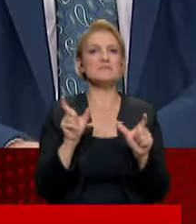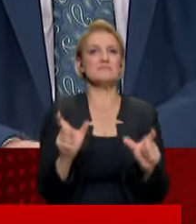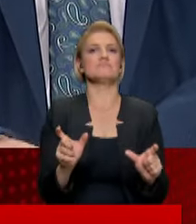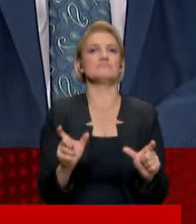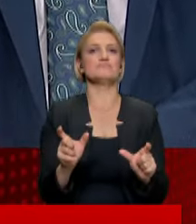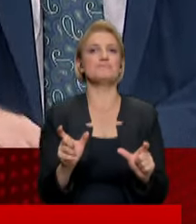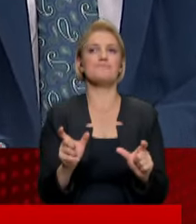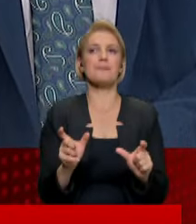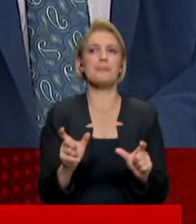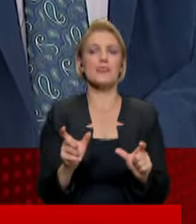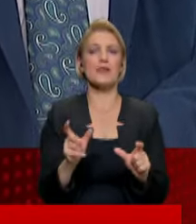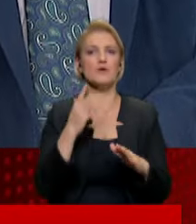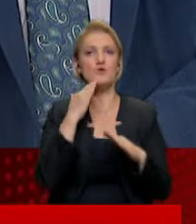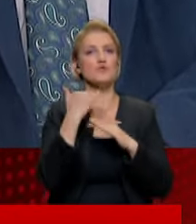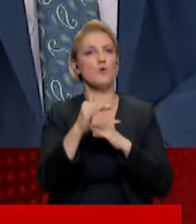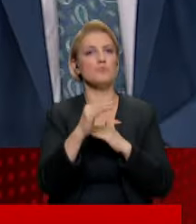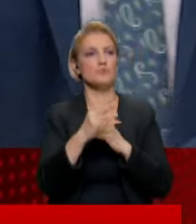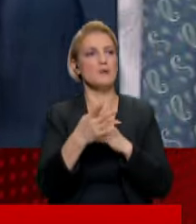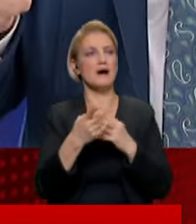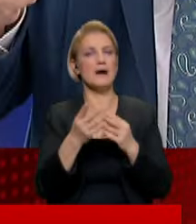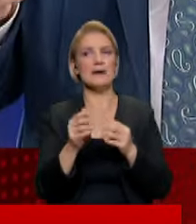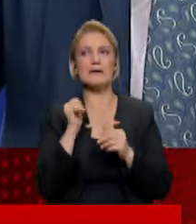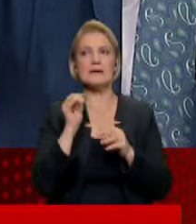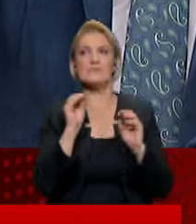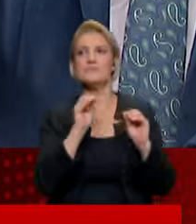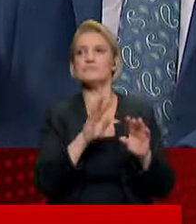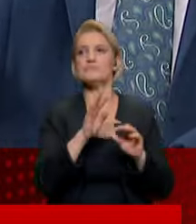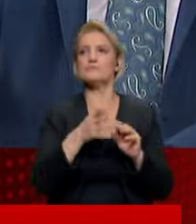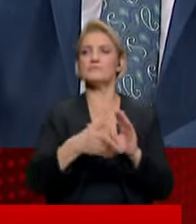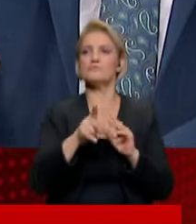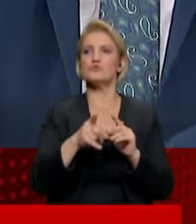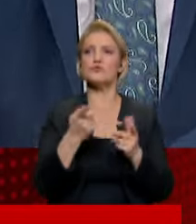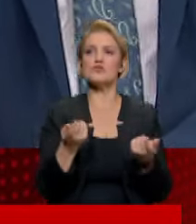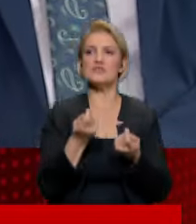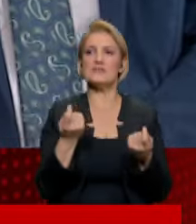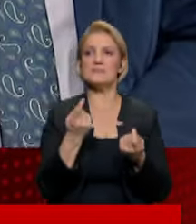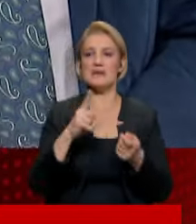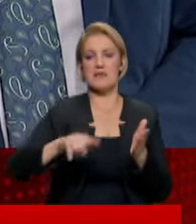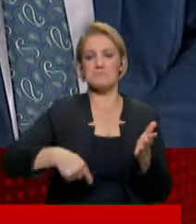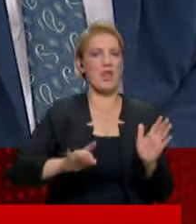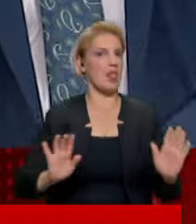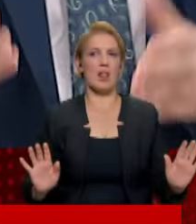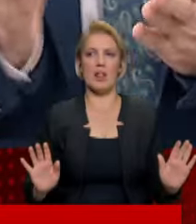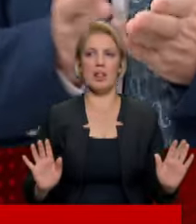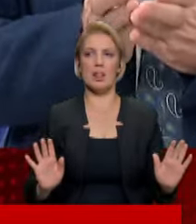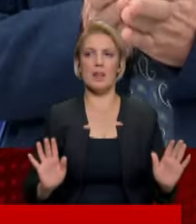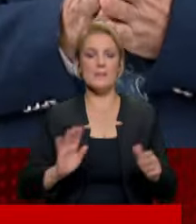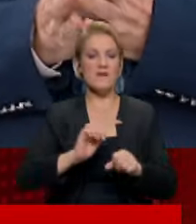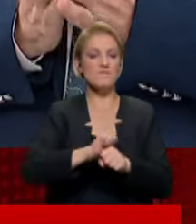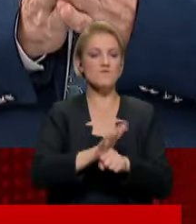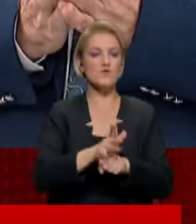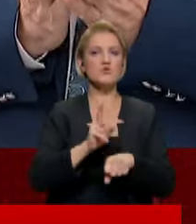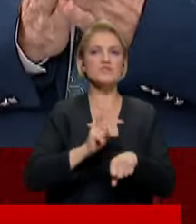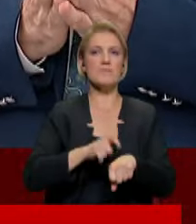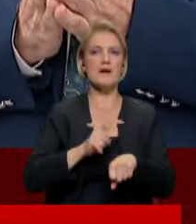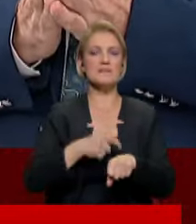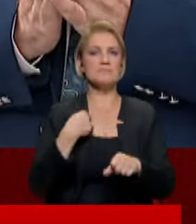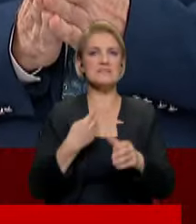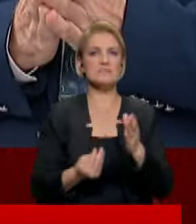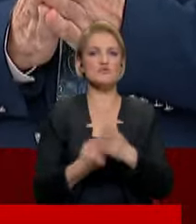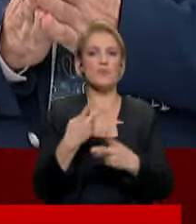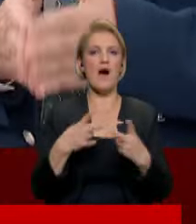altında topluma geri döndürülüyor ama biz Bugün ne yapıyoruz o nasıl işliyor Bugün sadece bir imza atıyorsunuz ya pandemi döneminde bizim çıkardığımız